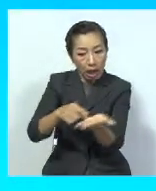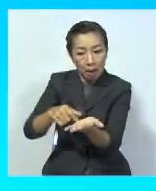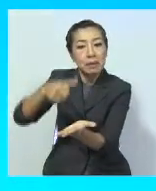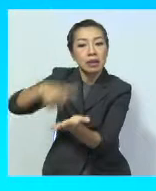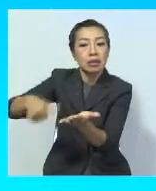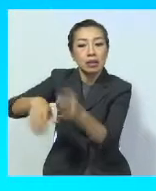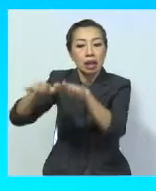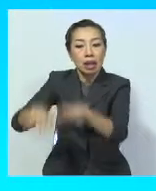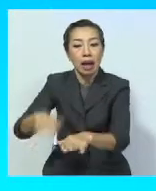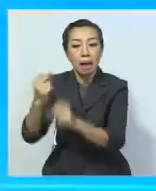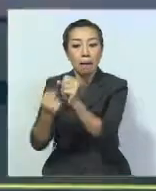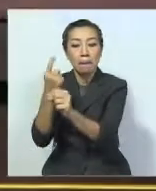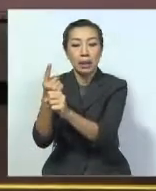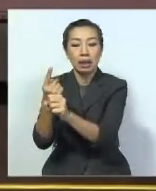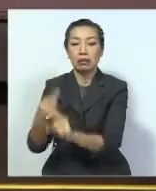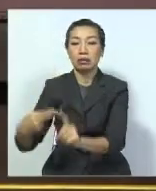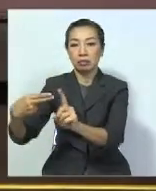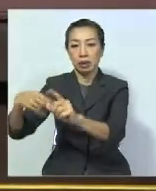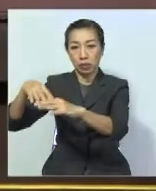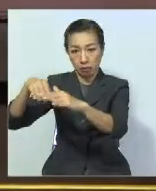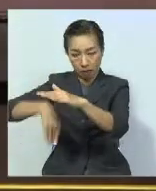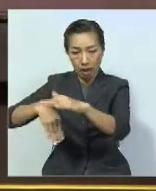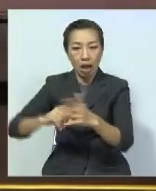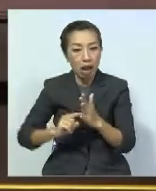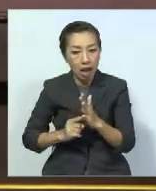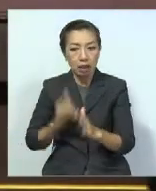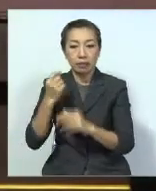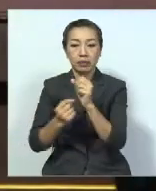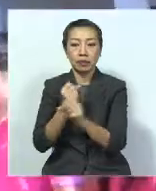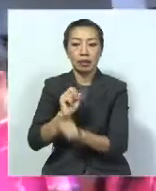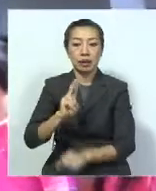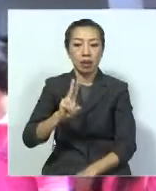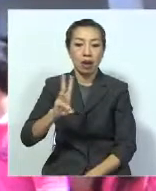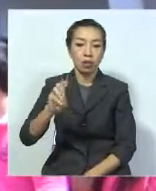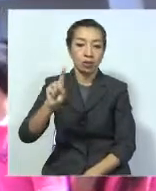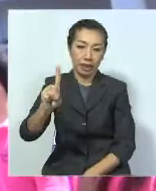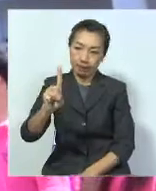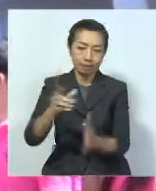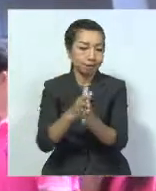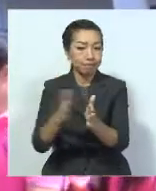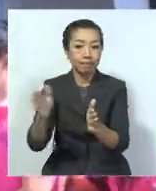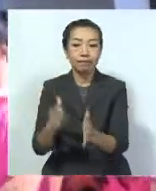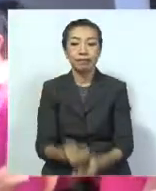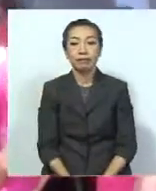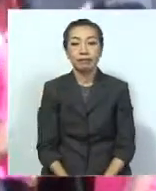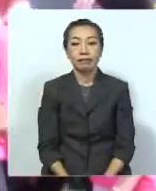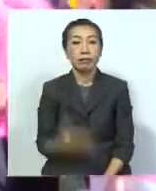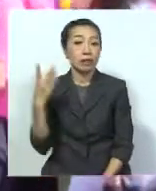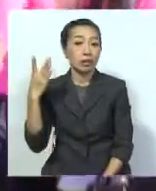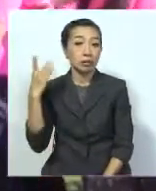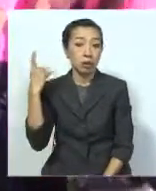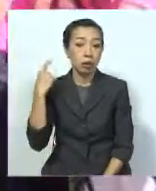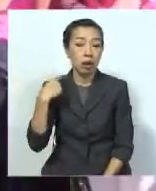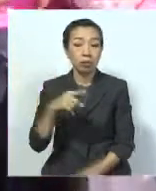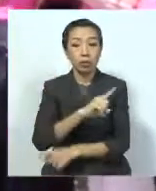ละ 10,000 บาทโดยให้มีผลสำหรับเงินได้ในปี2561เป็นต้นไปค่ะ แล้วเมื่อวานนี้นะครับก็